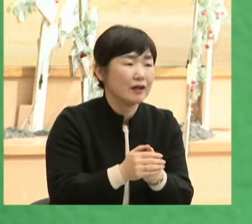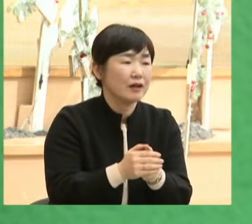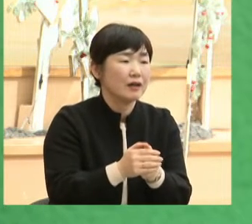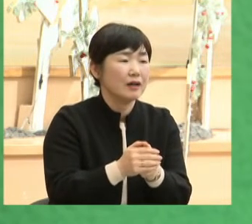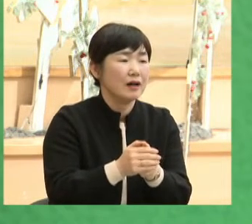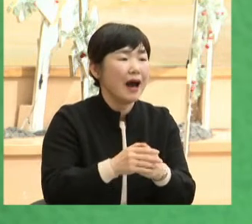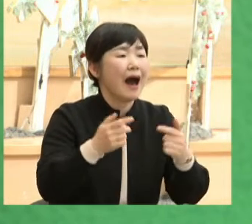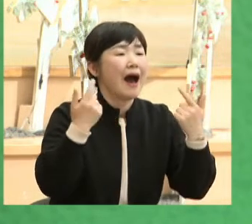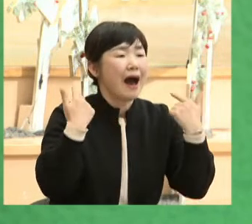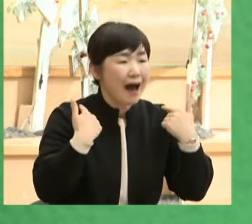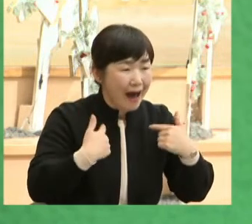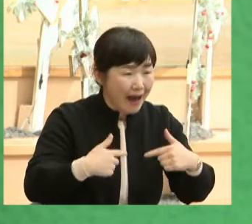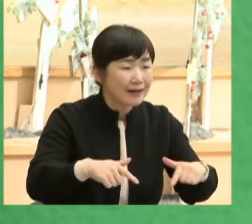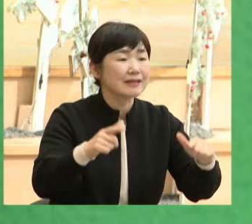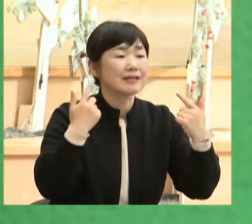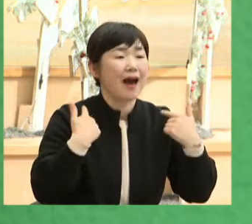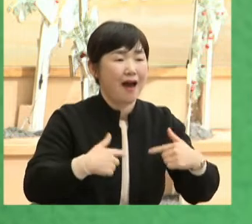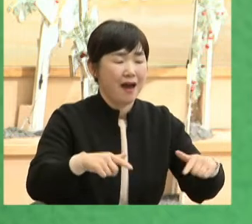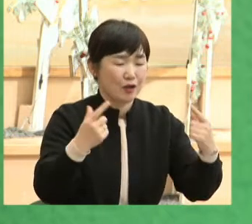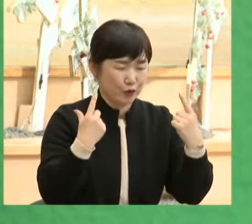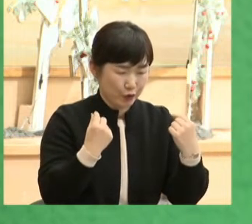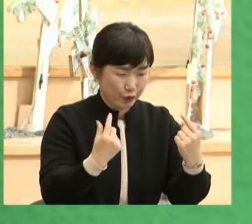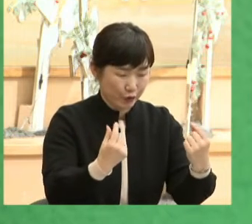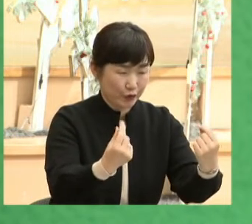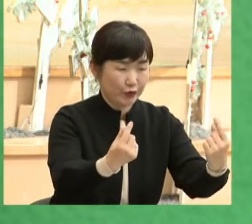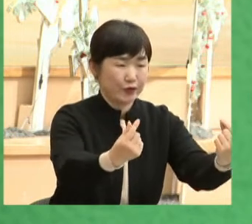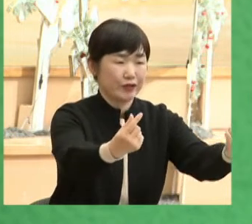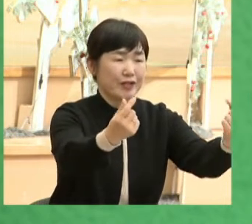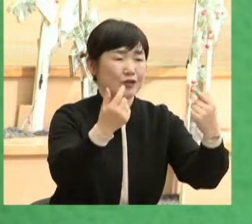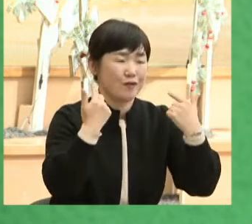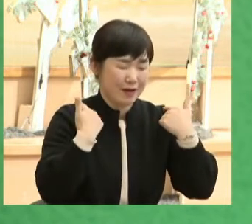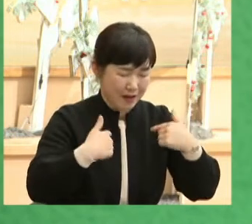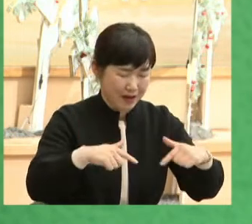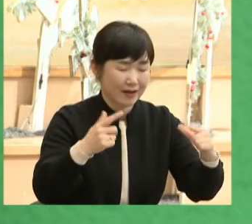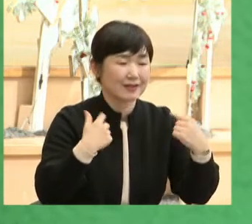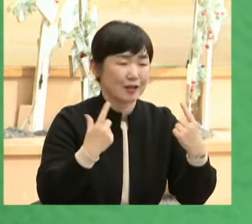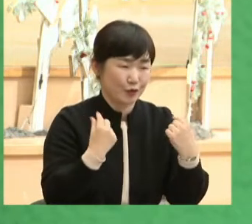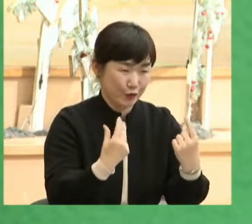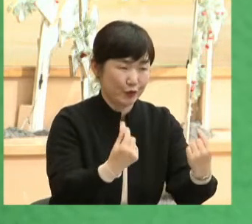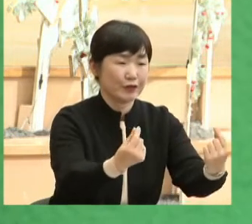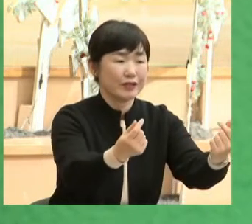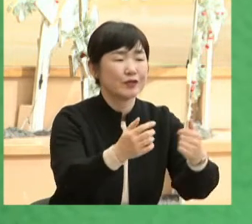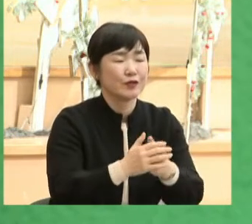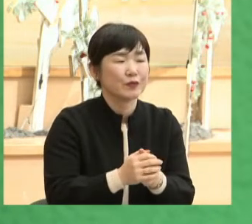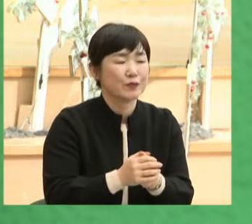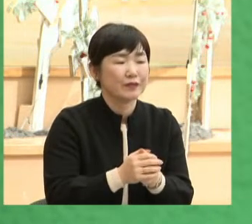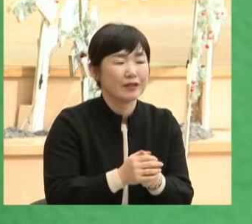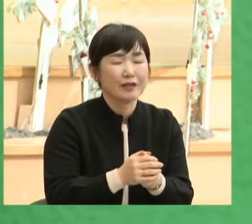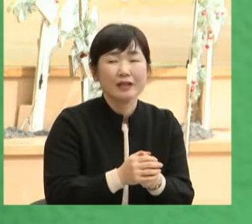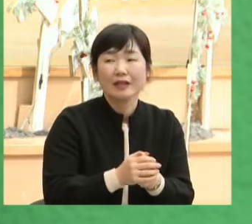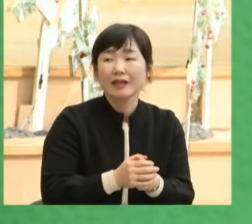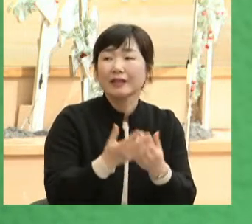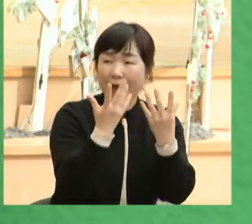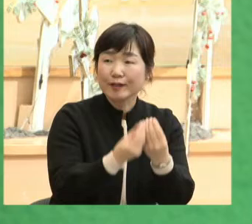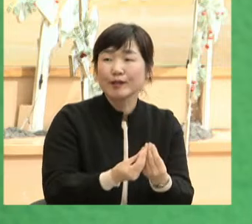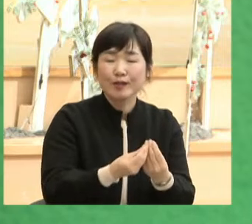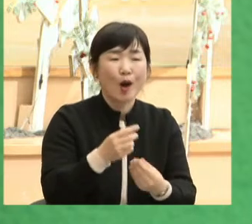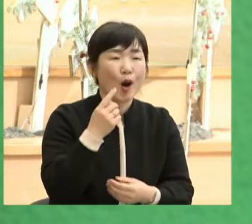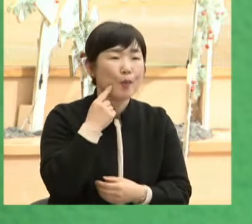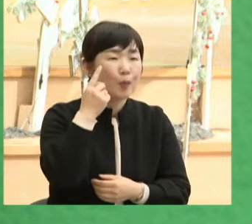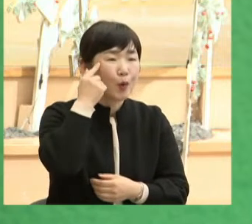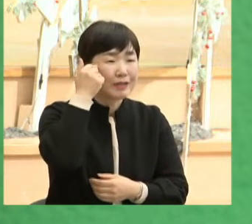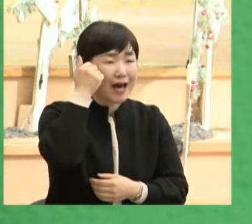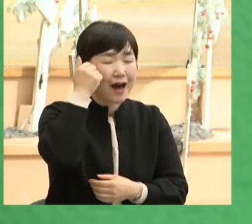항상 선수 언제나 그러면 예를 들어서 목사의